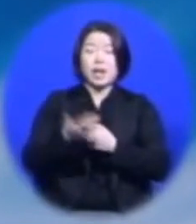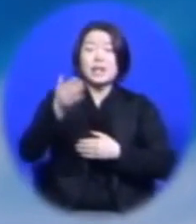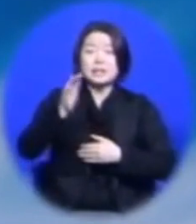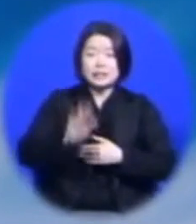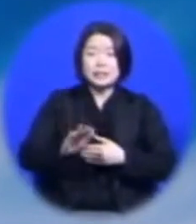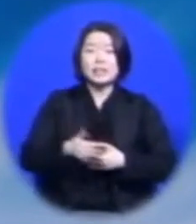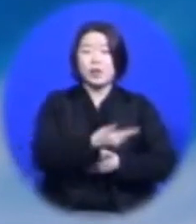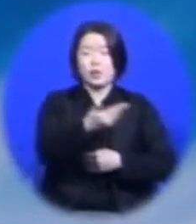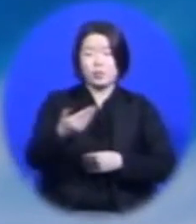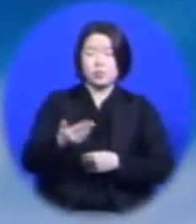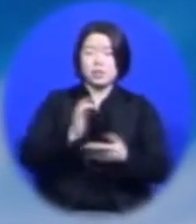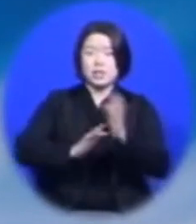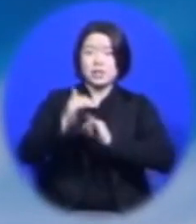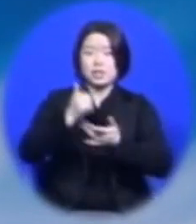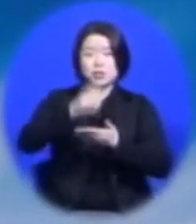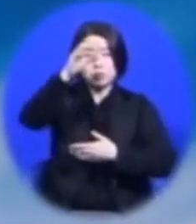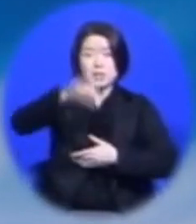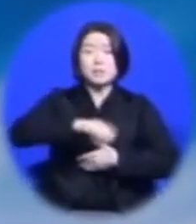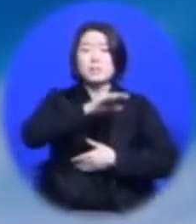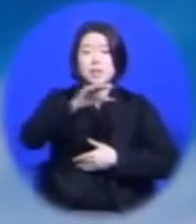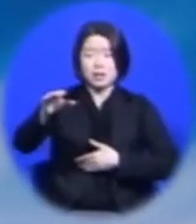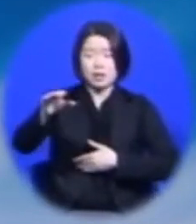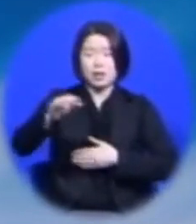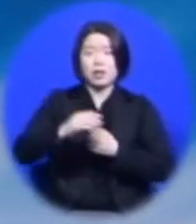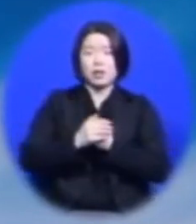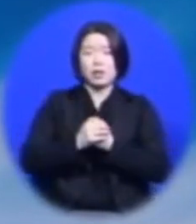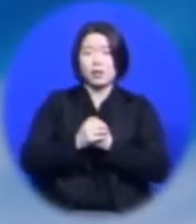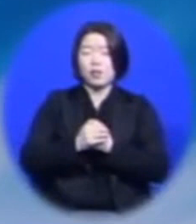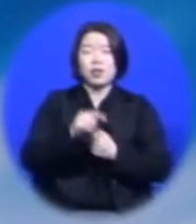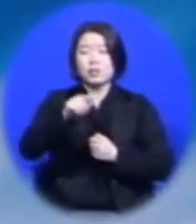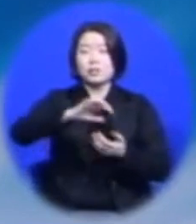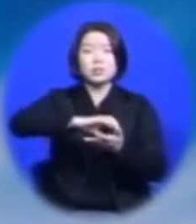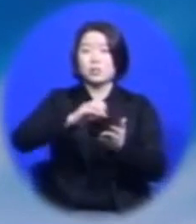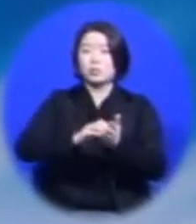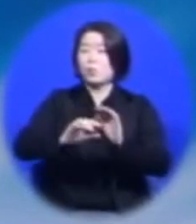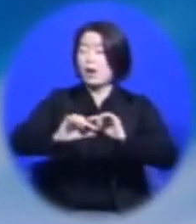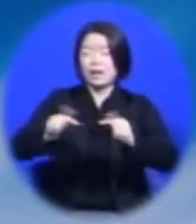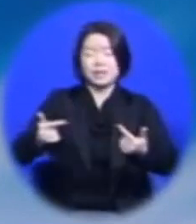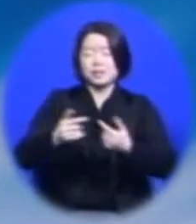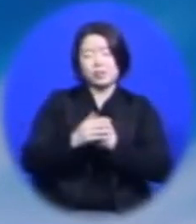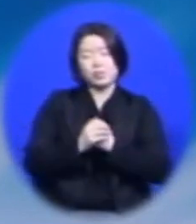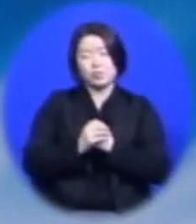그런데 여러분, 예수님의 십자가는 그 정도도 아니에요.